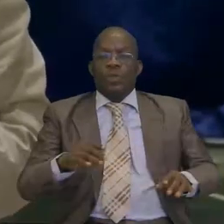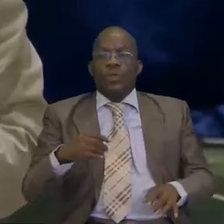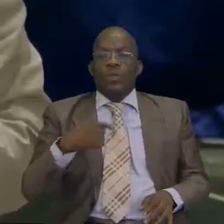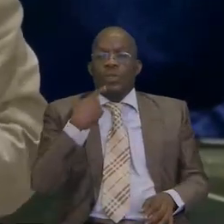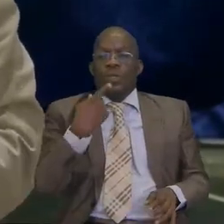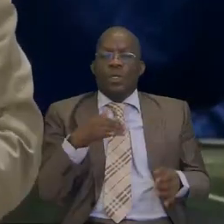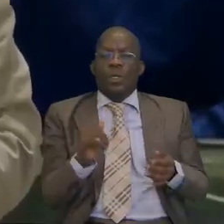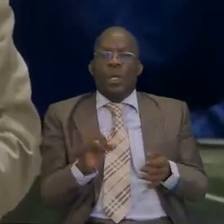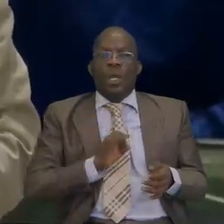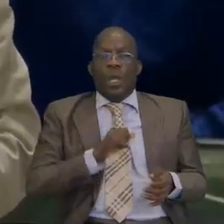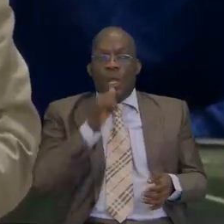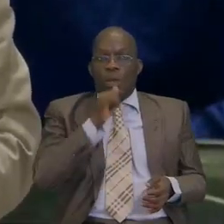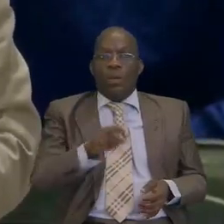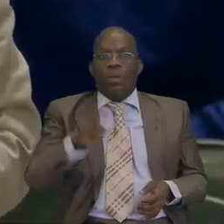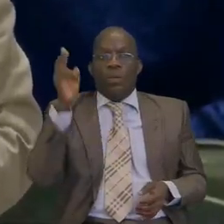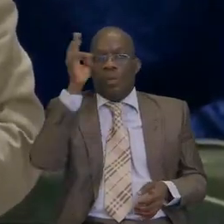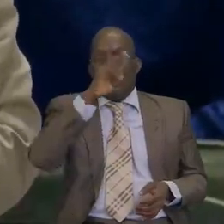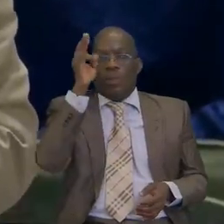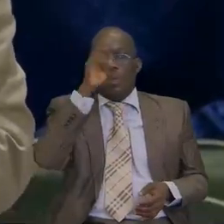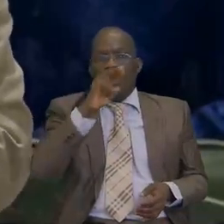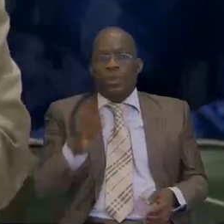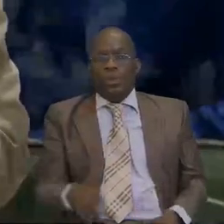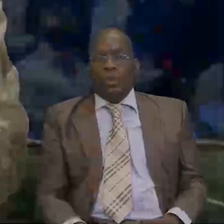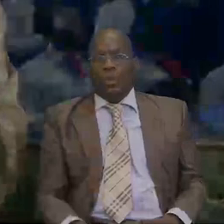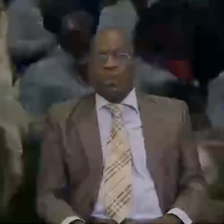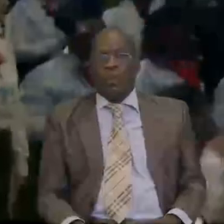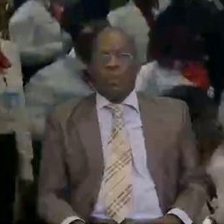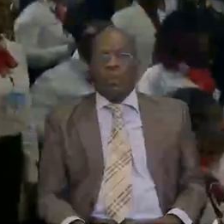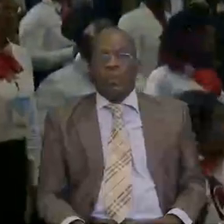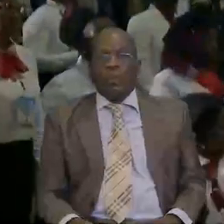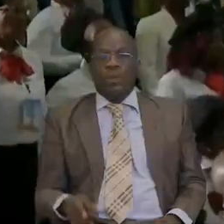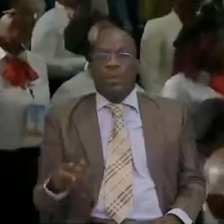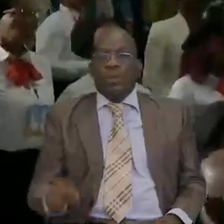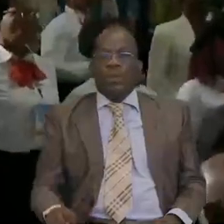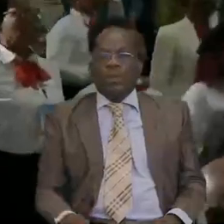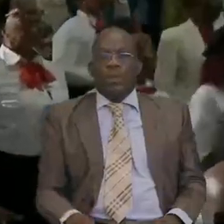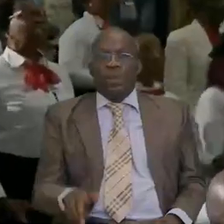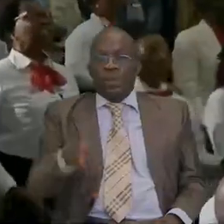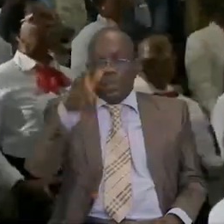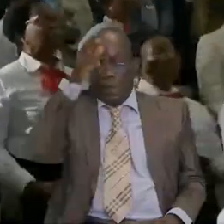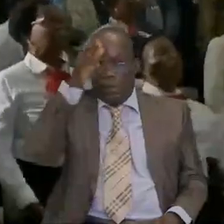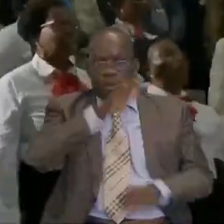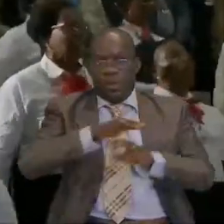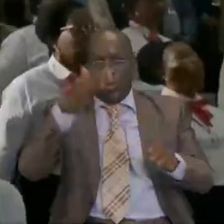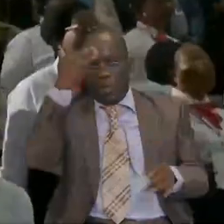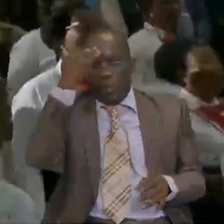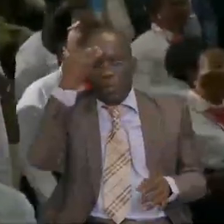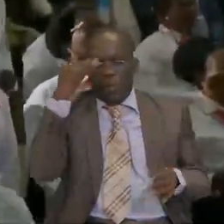Ne dis pas que je suis ignorant. Le diable ne le sait pas. Ne lui donne pas